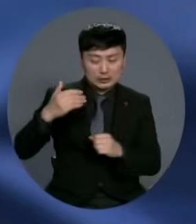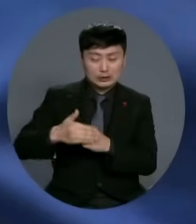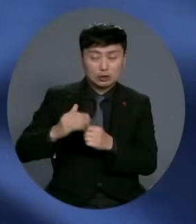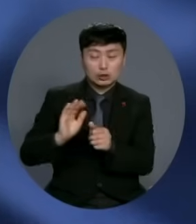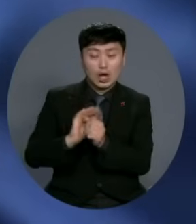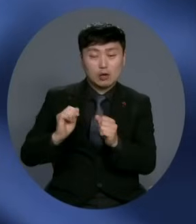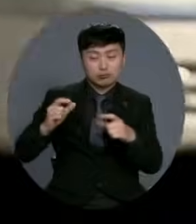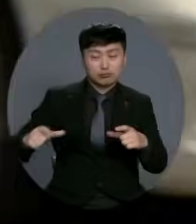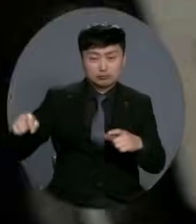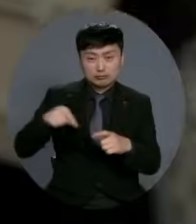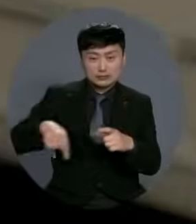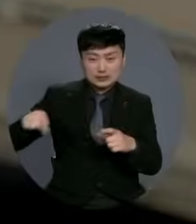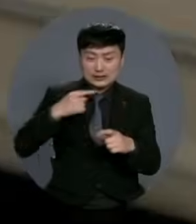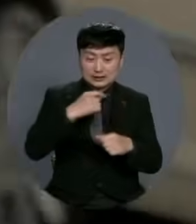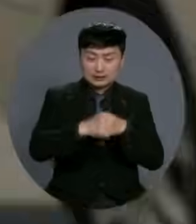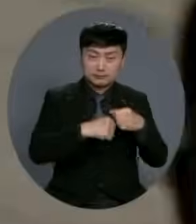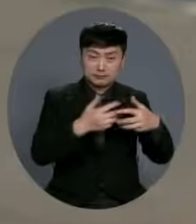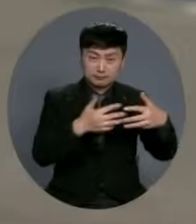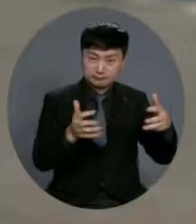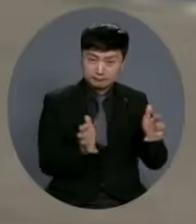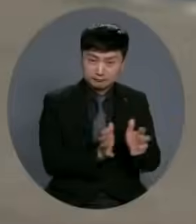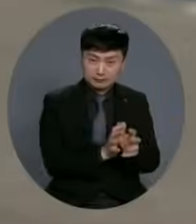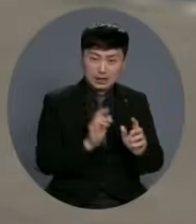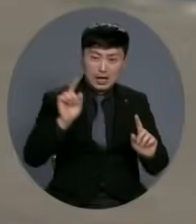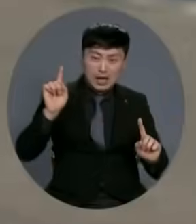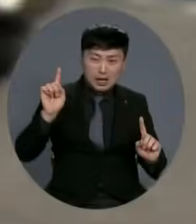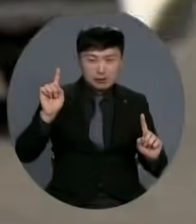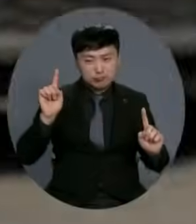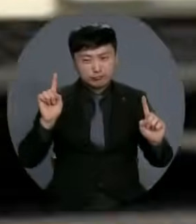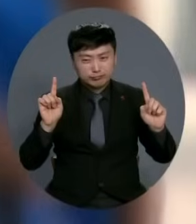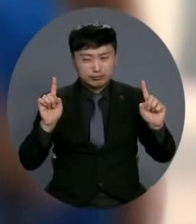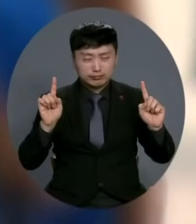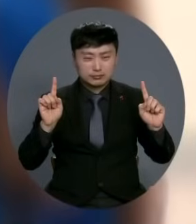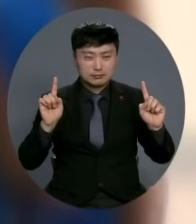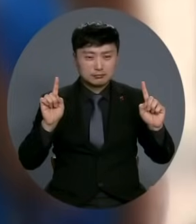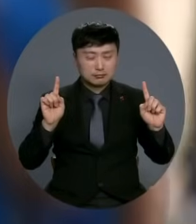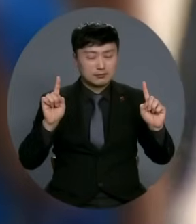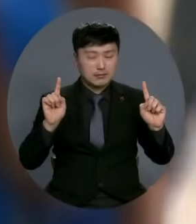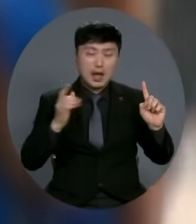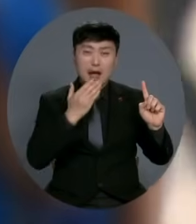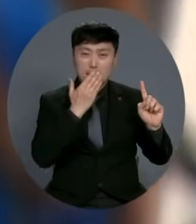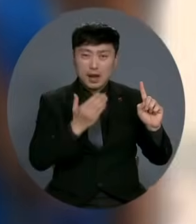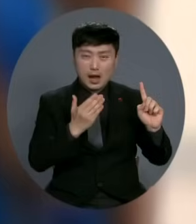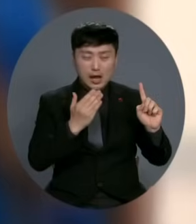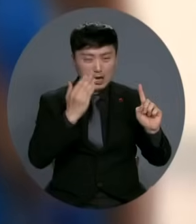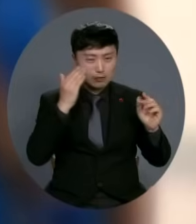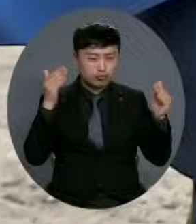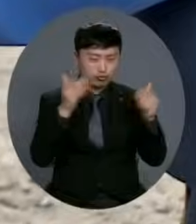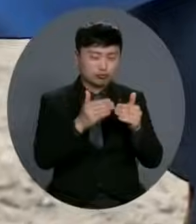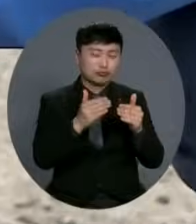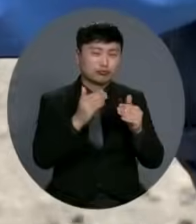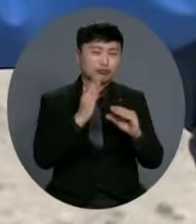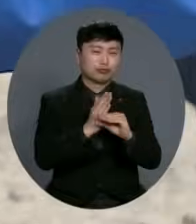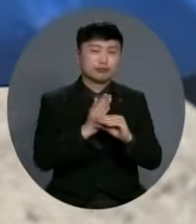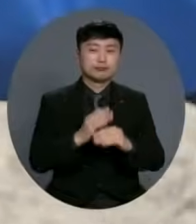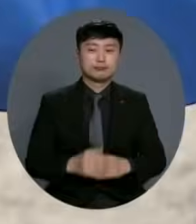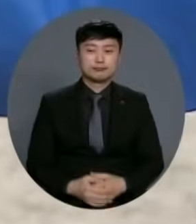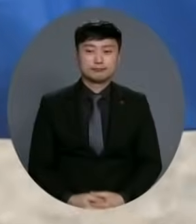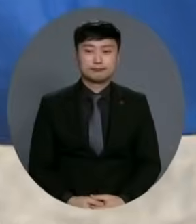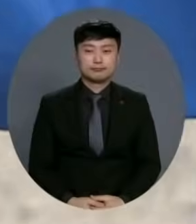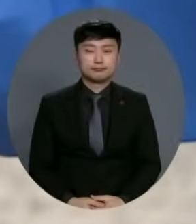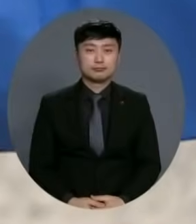경북에서 민주당이 이번에는 과연 얼마나 지지세를 넓힐 수 있을지 주목됩니다 MBC